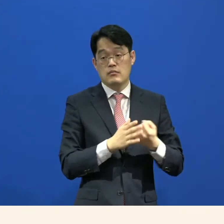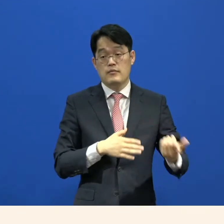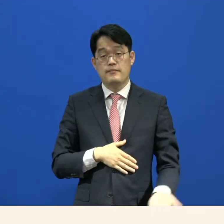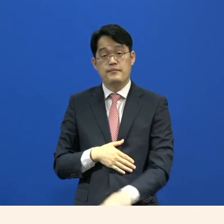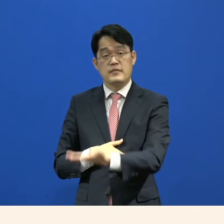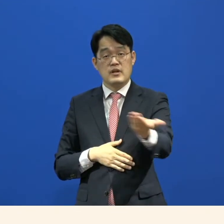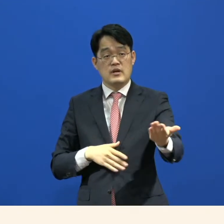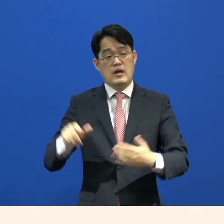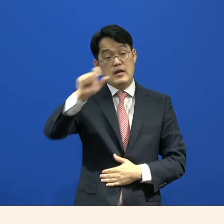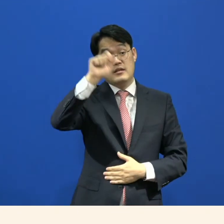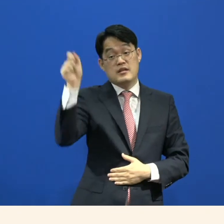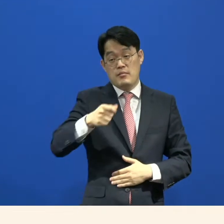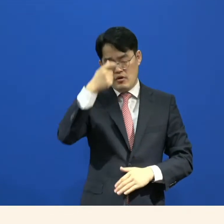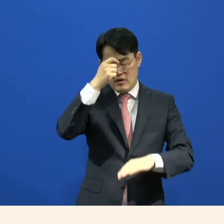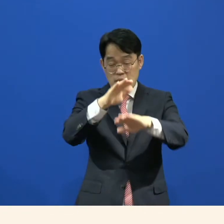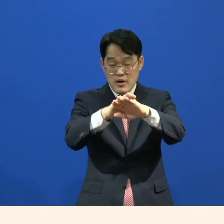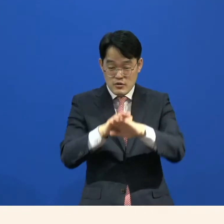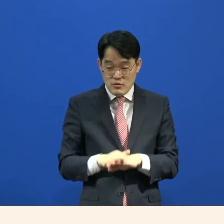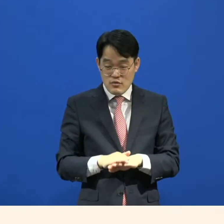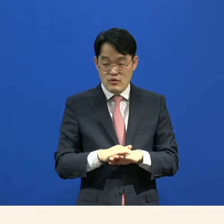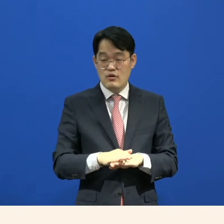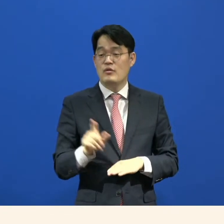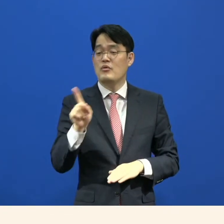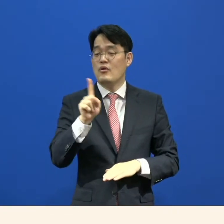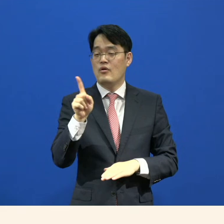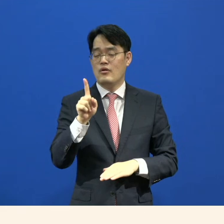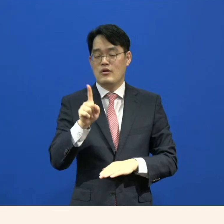개근하는 게 이게 문제예요.